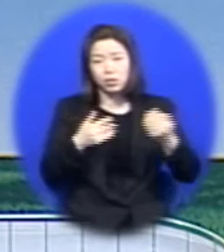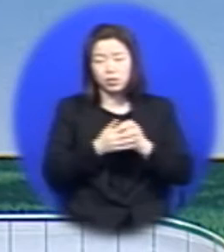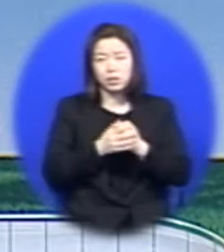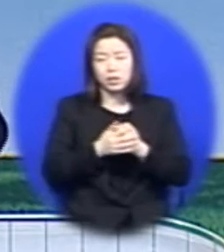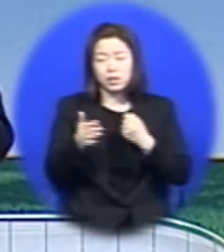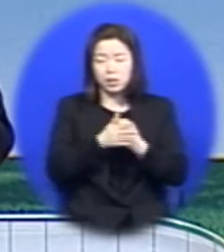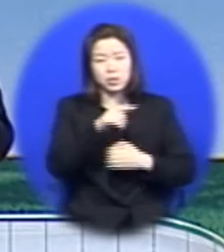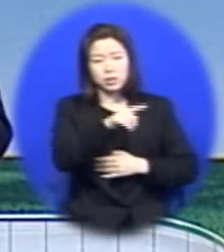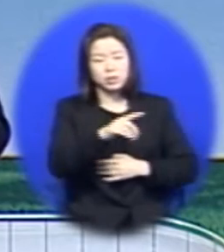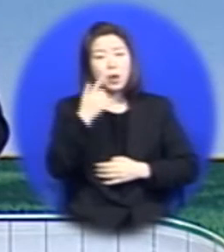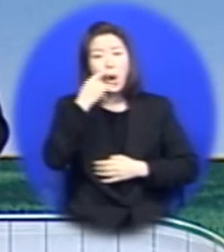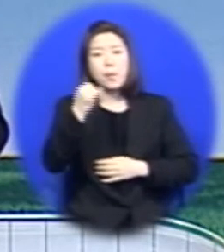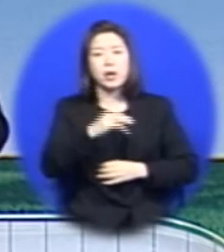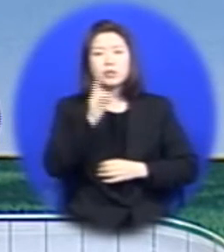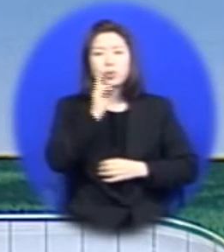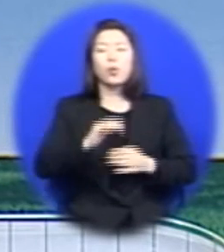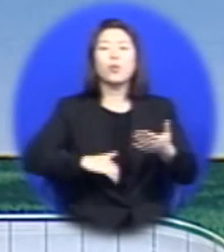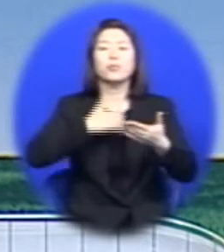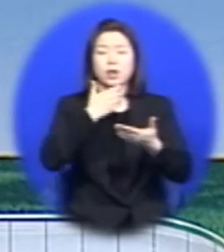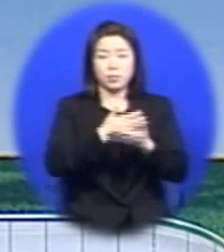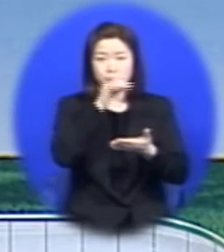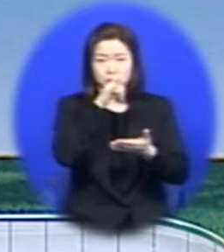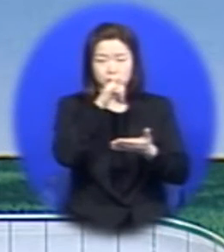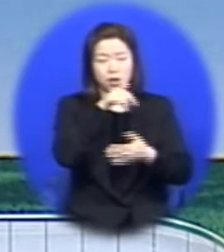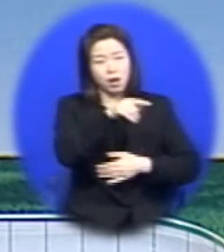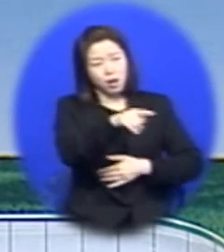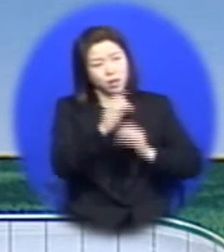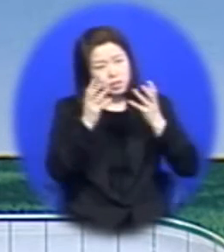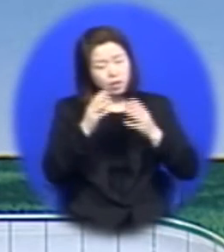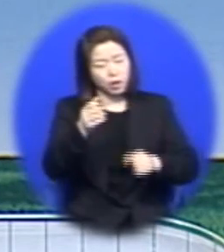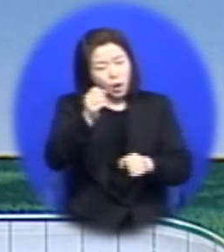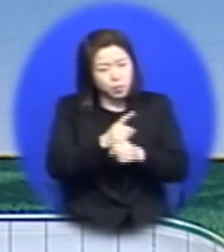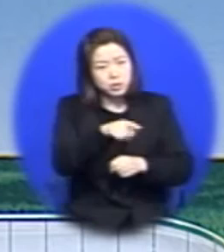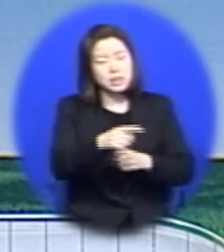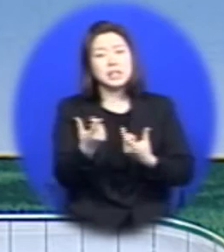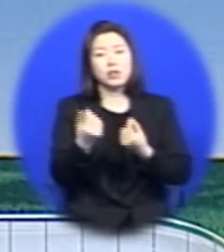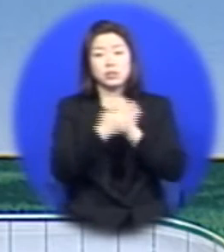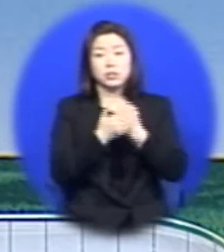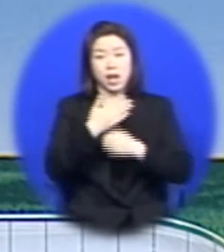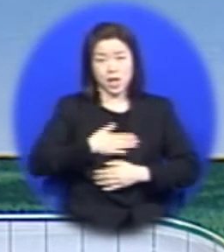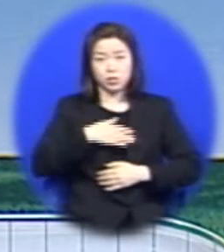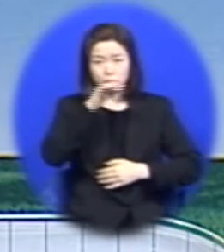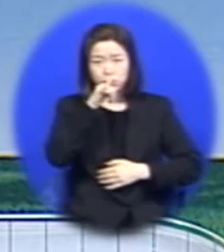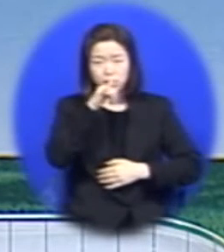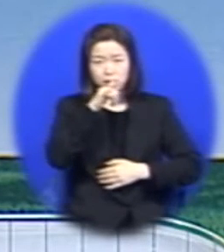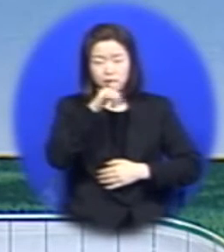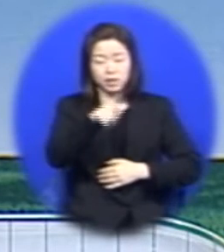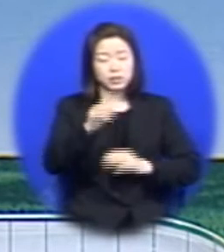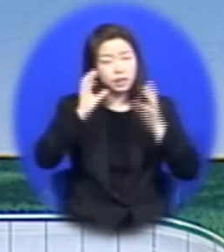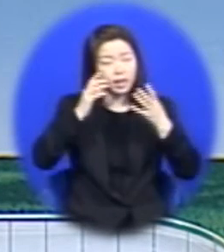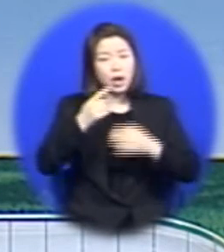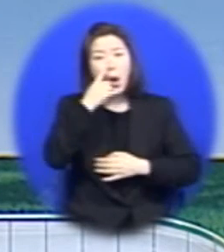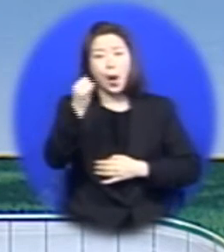엄마는 너무 감동했어요. 아니, 이 아이가 벌써부터 이런 은혜를 알고 있다니. 그 아이가, 엄마